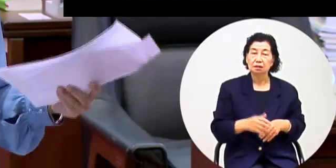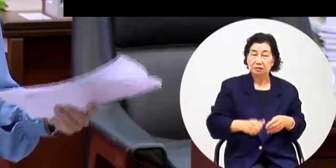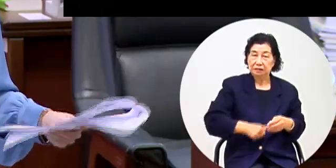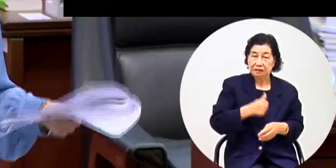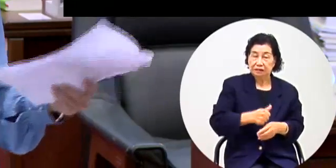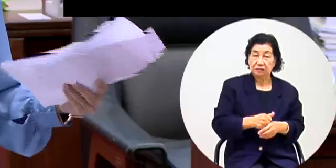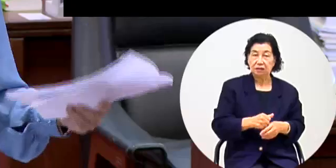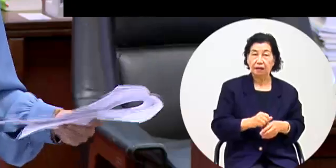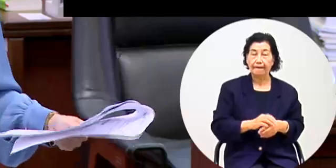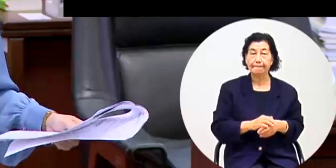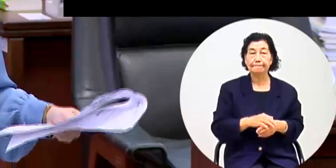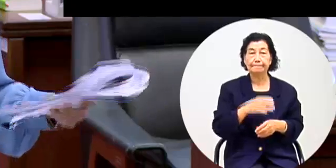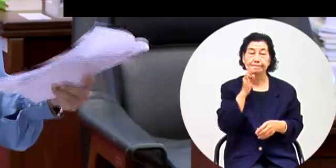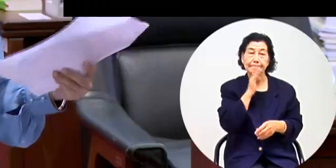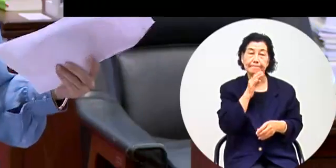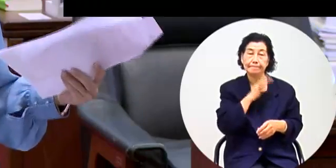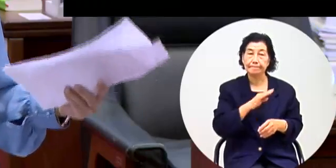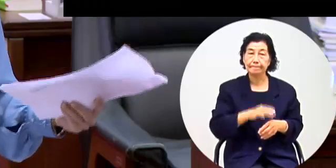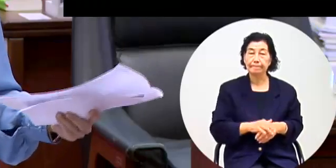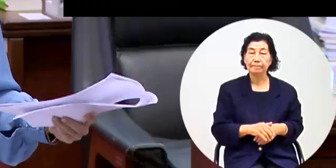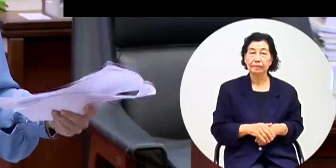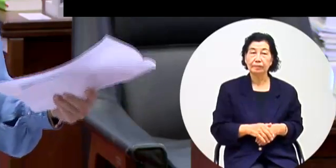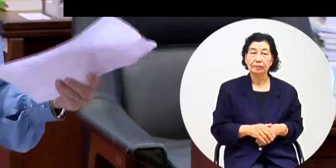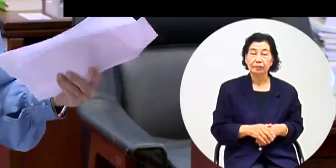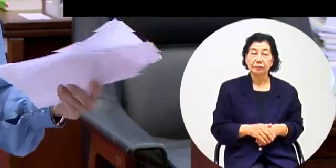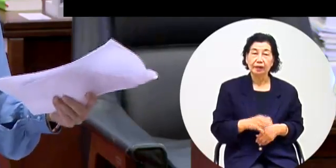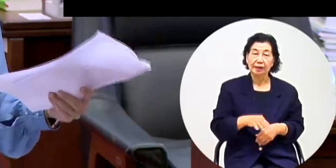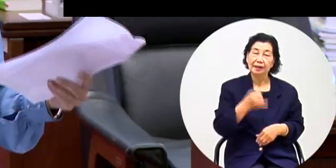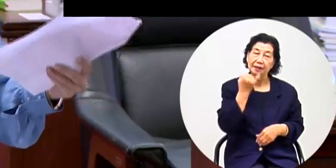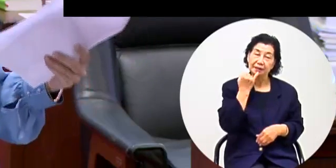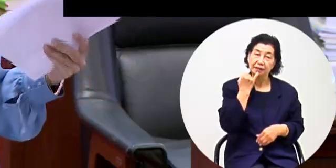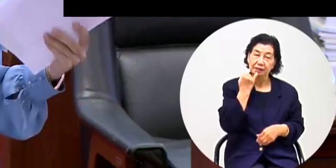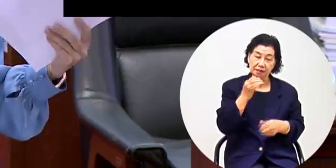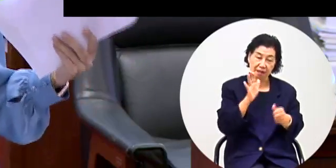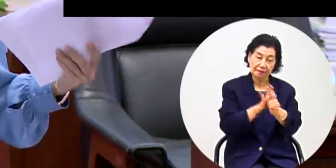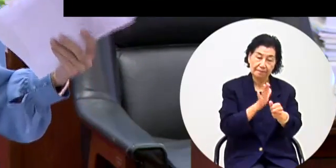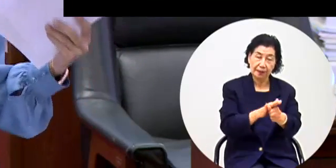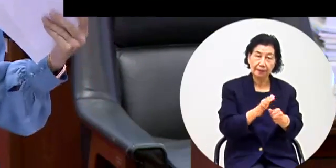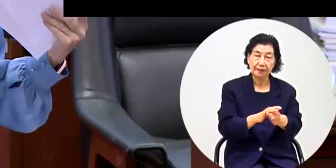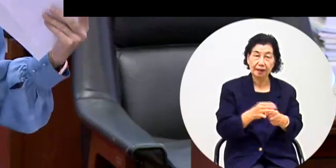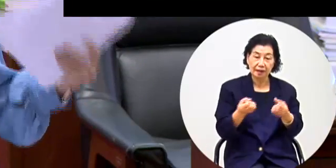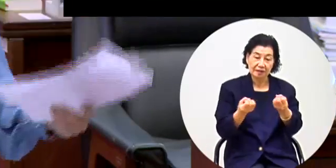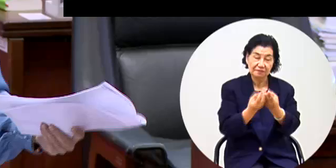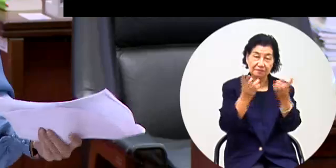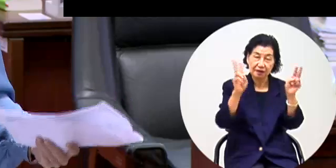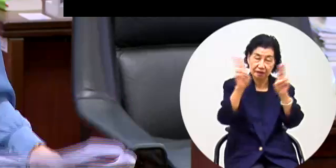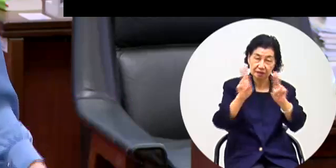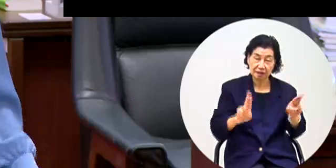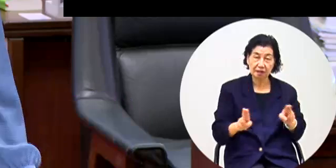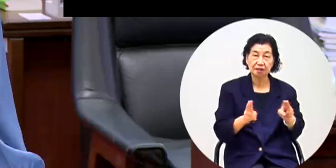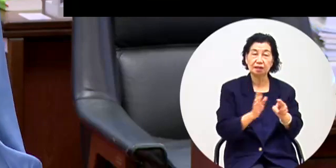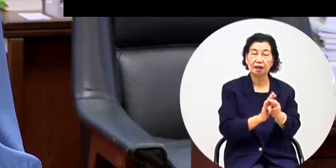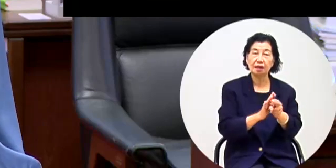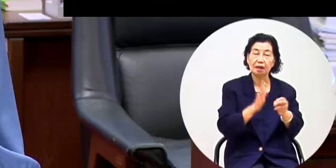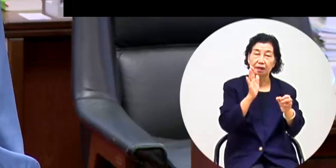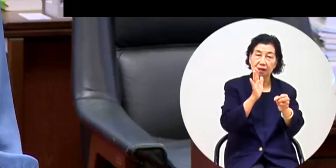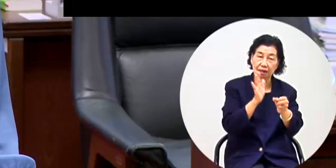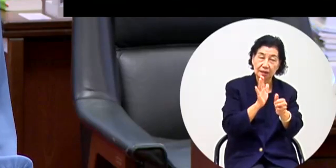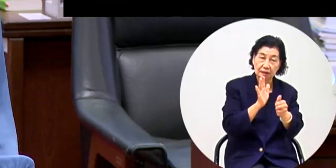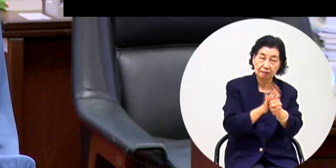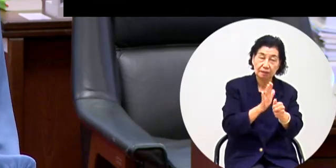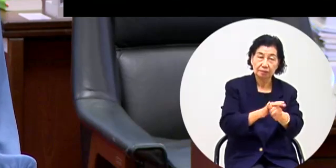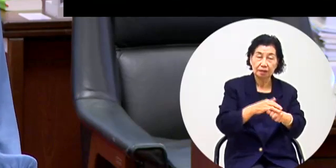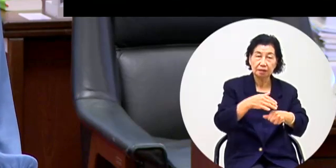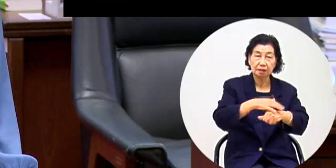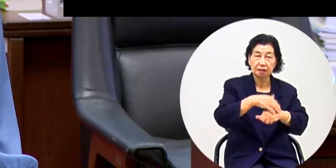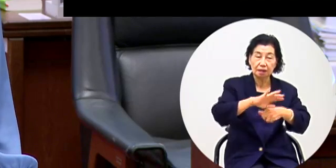以，我们常常在讲啊，可以发电啊，协助外县市处理垃圾问题啦，这是整体的全台湾的问题。但是对高雄市